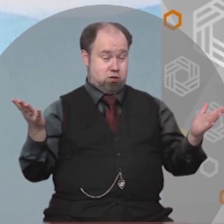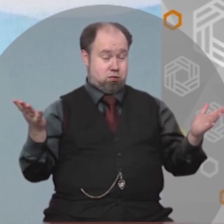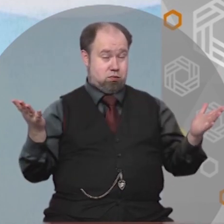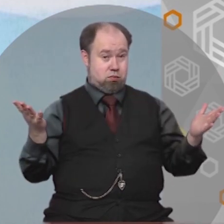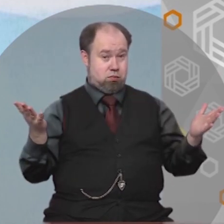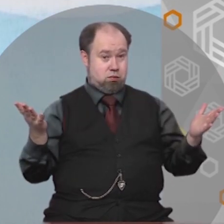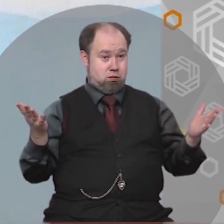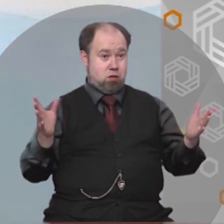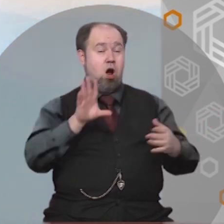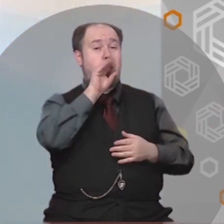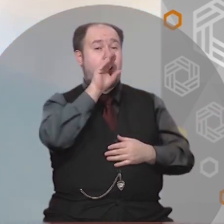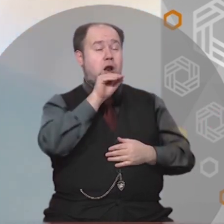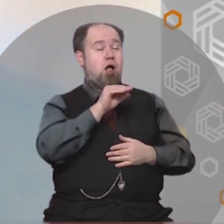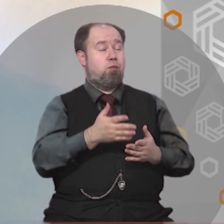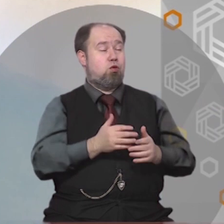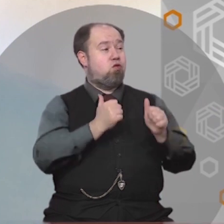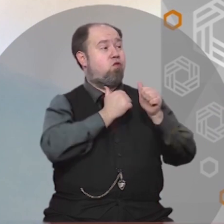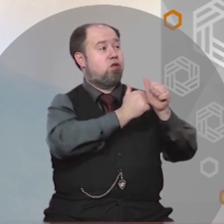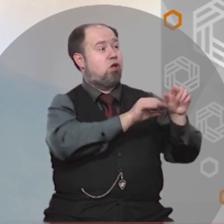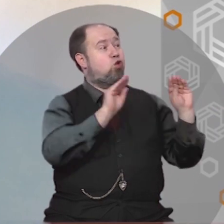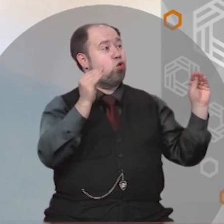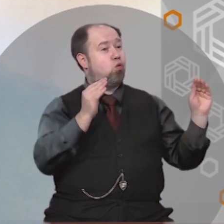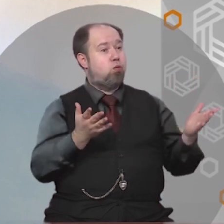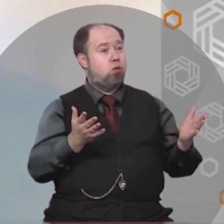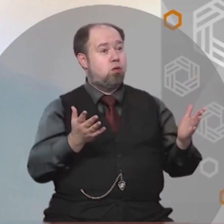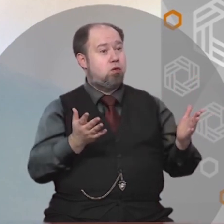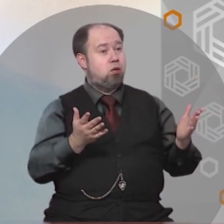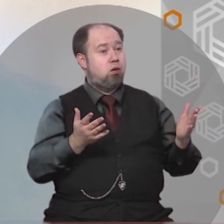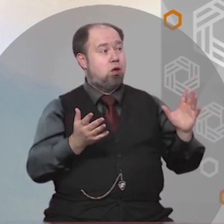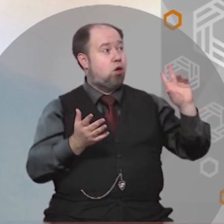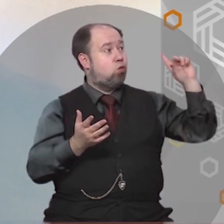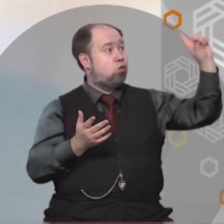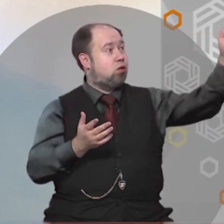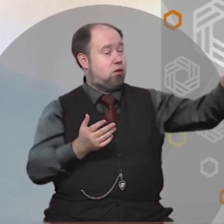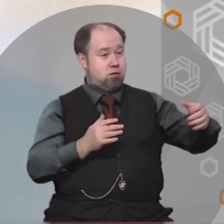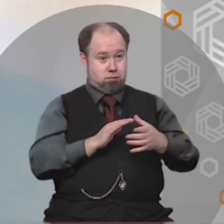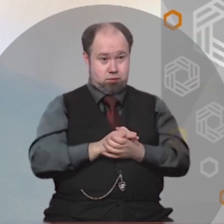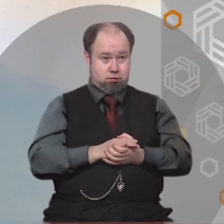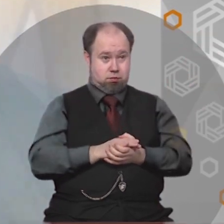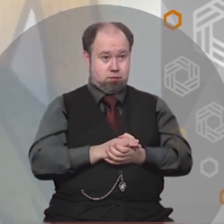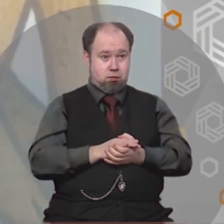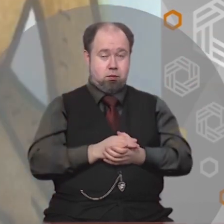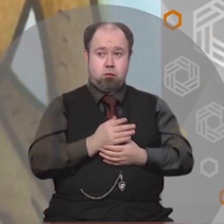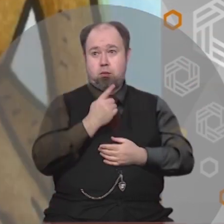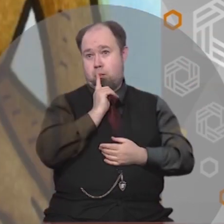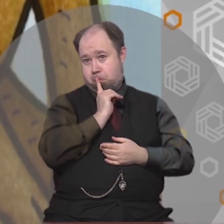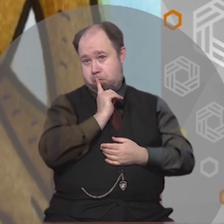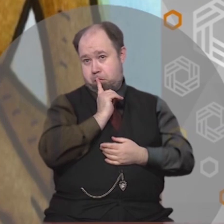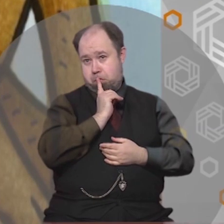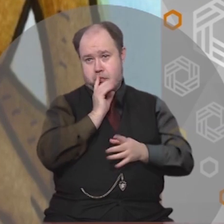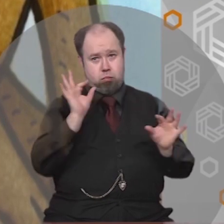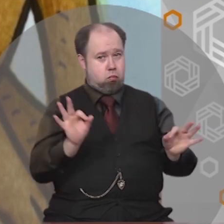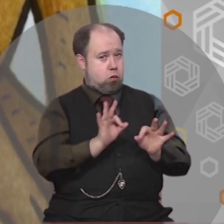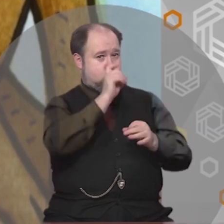Вау! Пролаял пес вслед жуку, да тот уже скрылся из вида. Я ничего